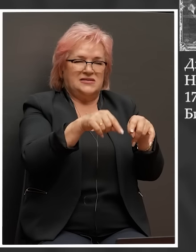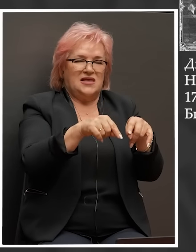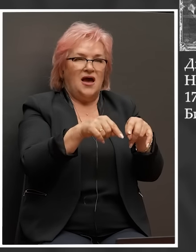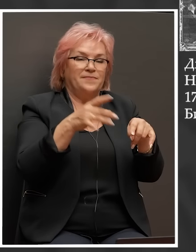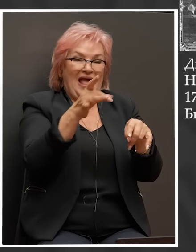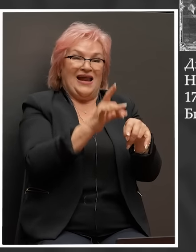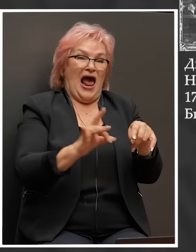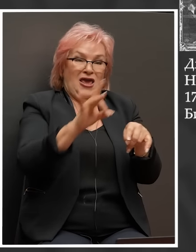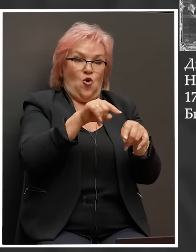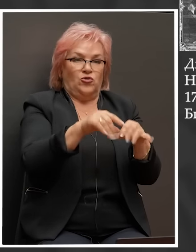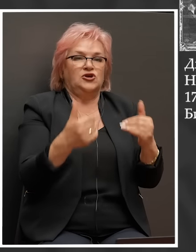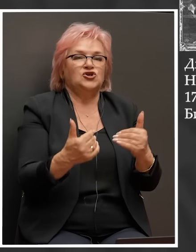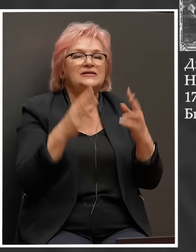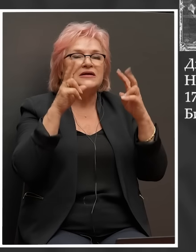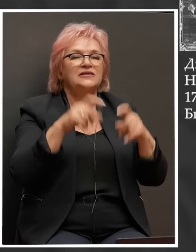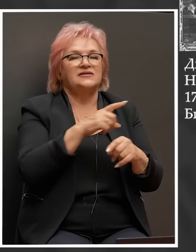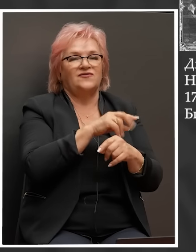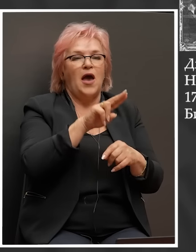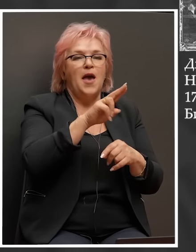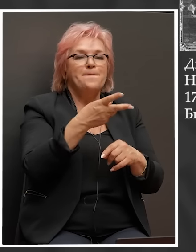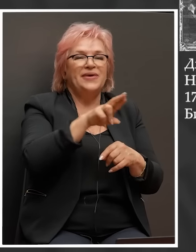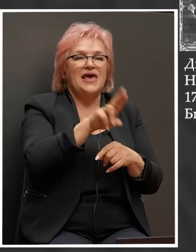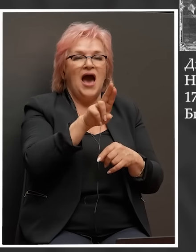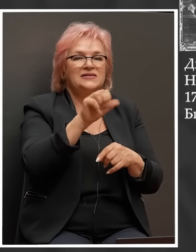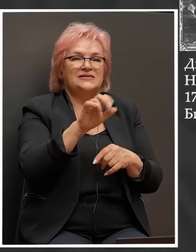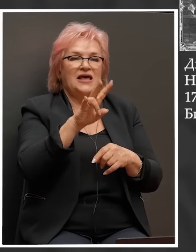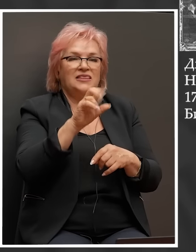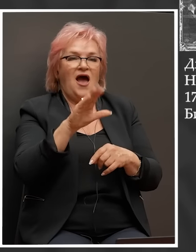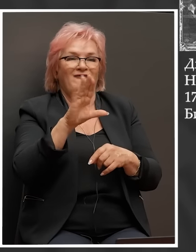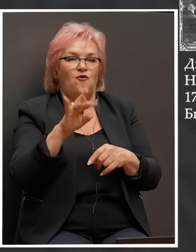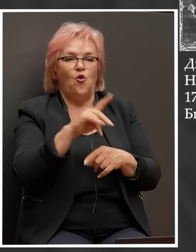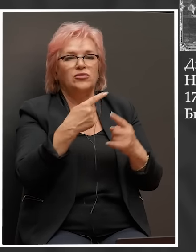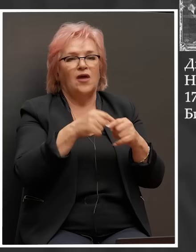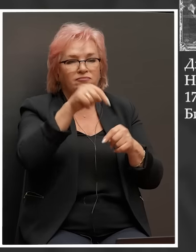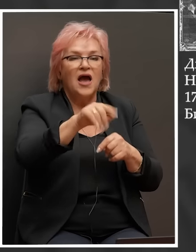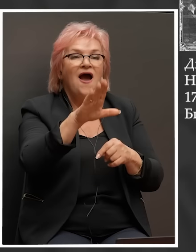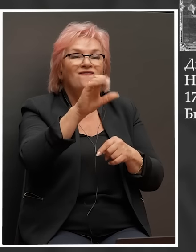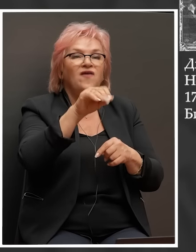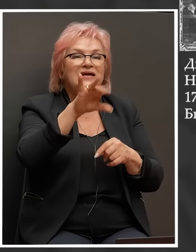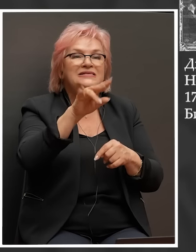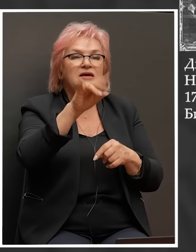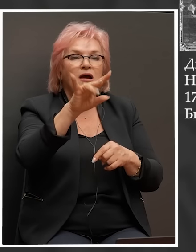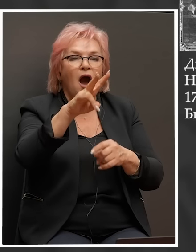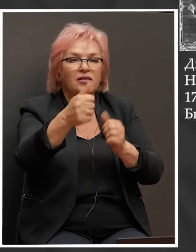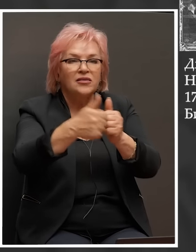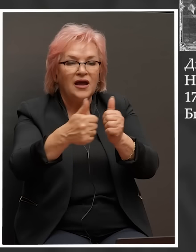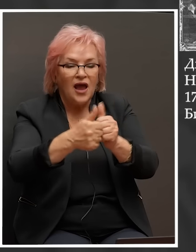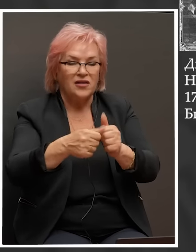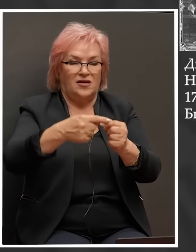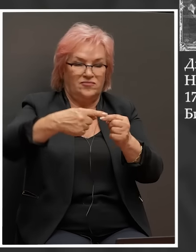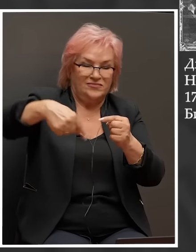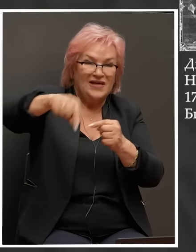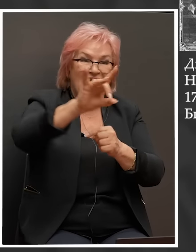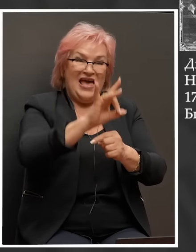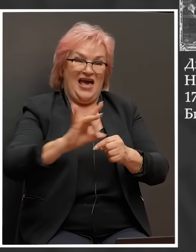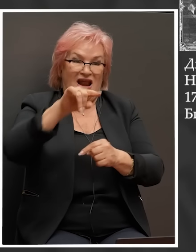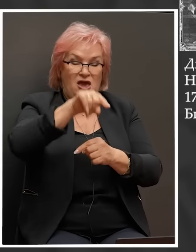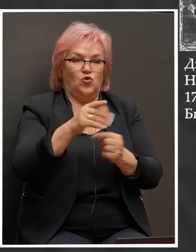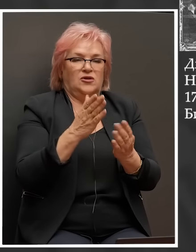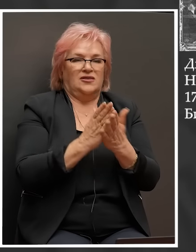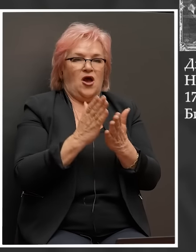того района, который сейчас называется район Пьяцца Навоне. Это Ватикан, разумеется, Ватикан недалеко. И этот Трастевер, этот район,